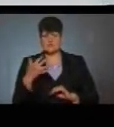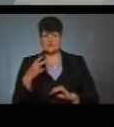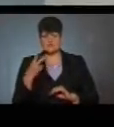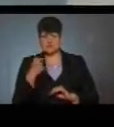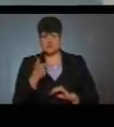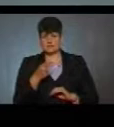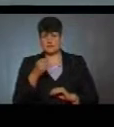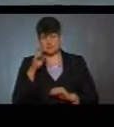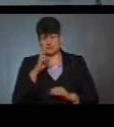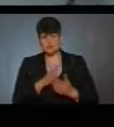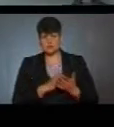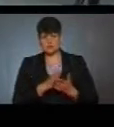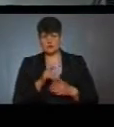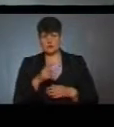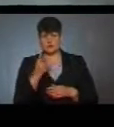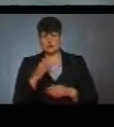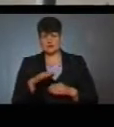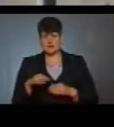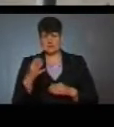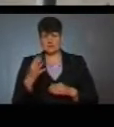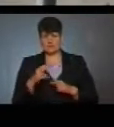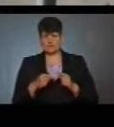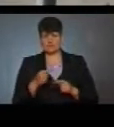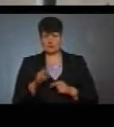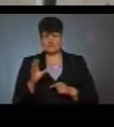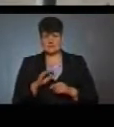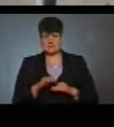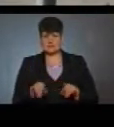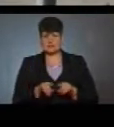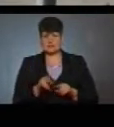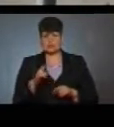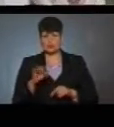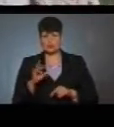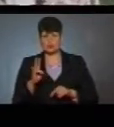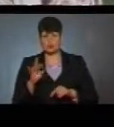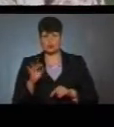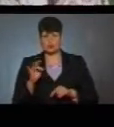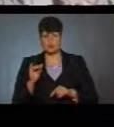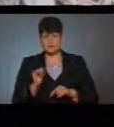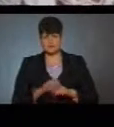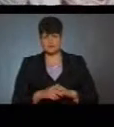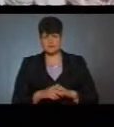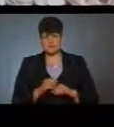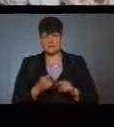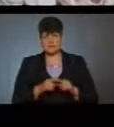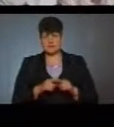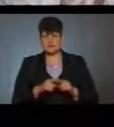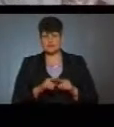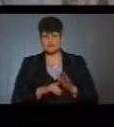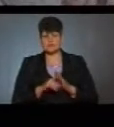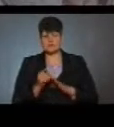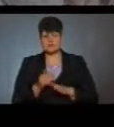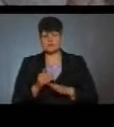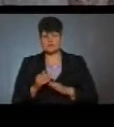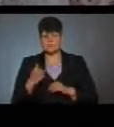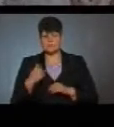Вона держслужбовець. У неї троє дітей та четверо внуків. Всі її діти теж донори. Це все прийшло поступово, тому що ми